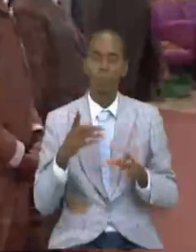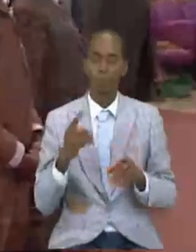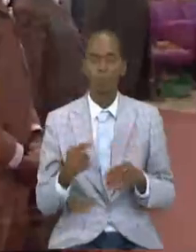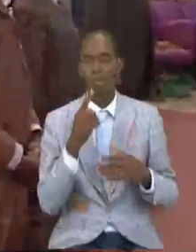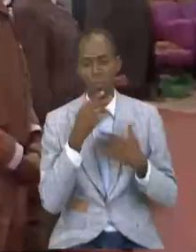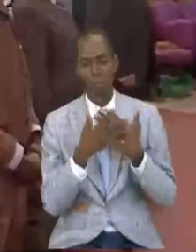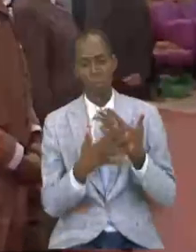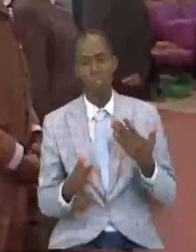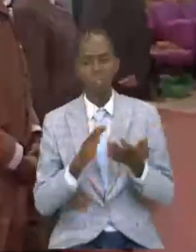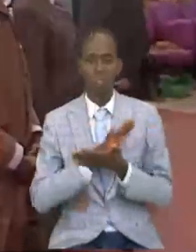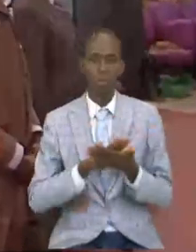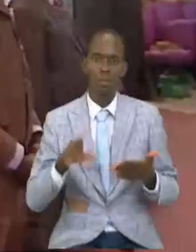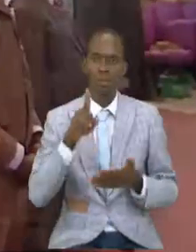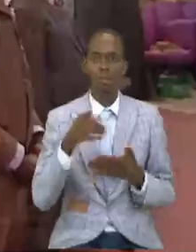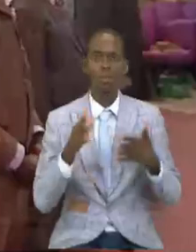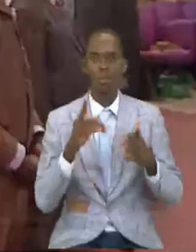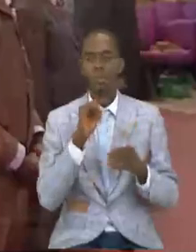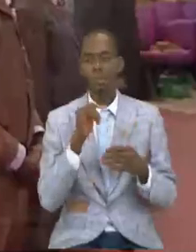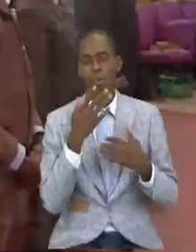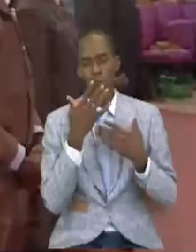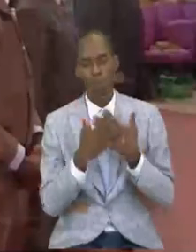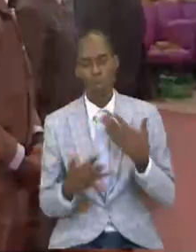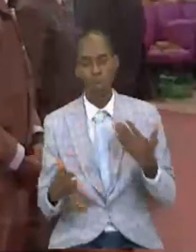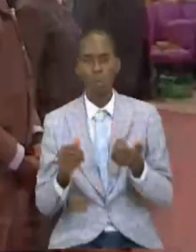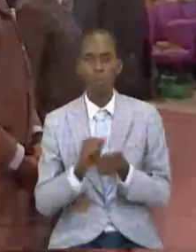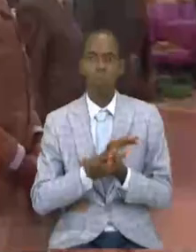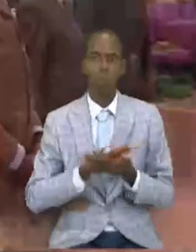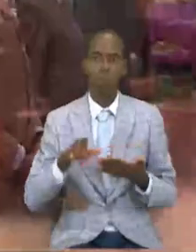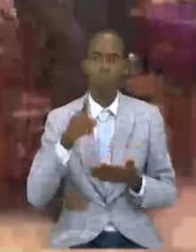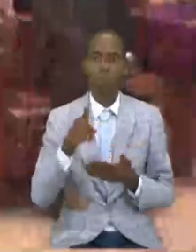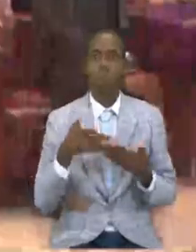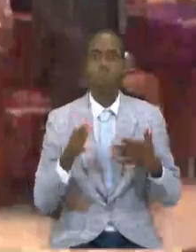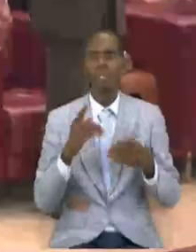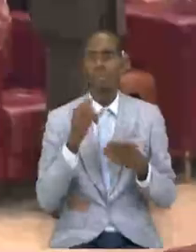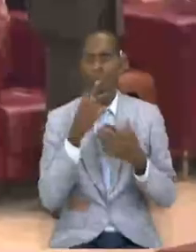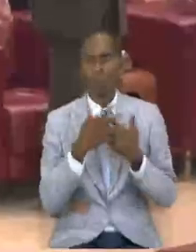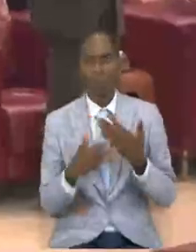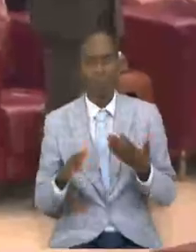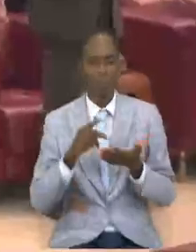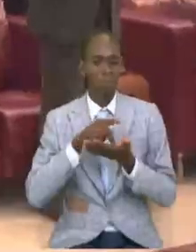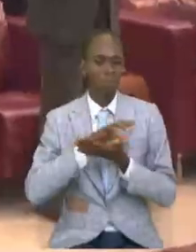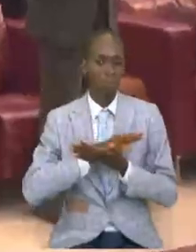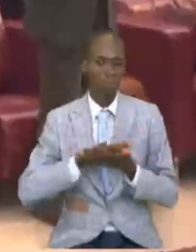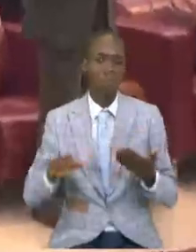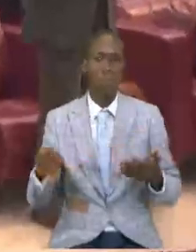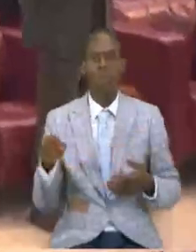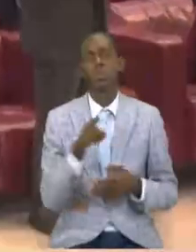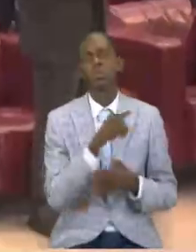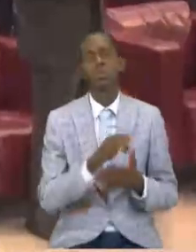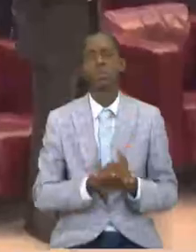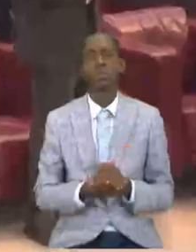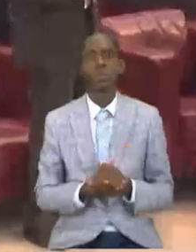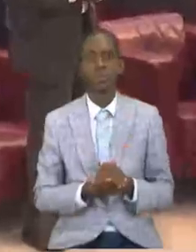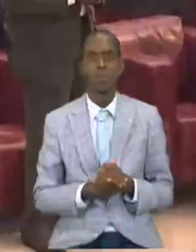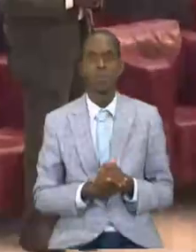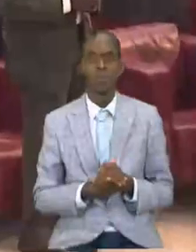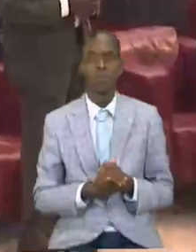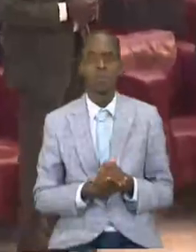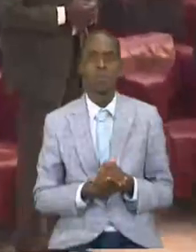Que le sang de Jésus vous purifie, que le sang vous lave, que le sang vous épure, que le sang vous purifie.